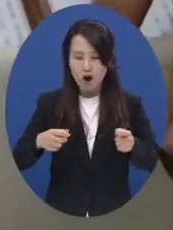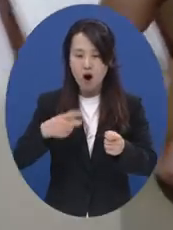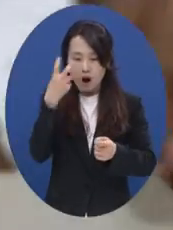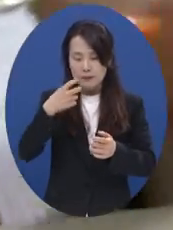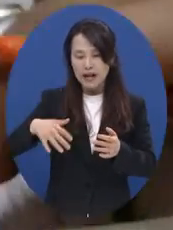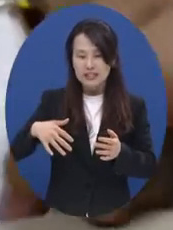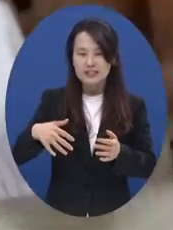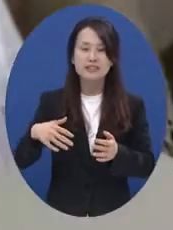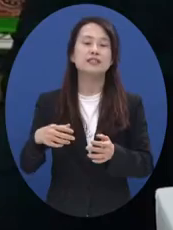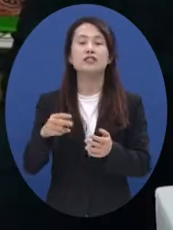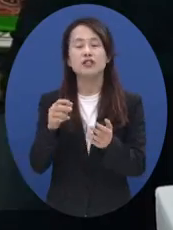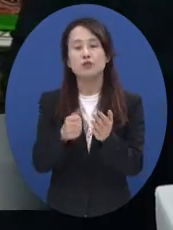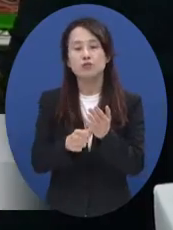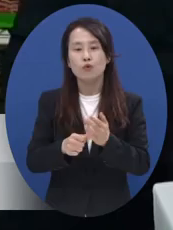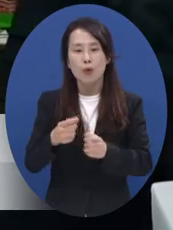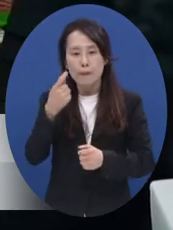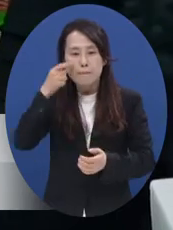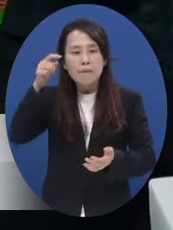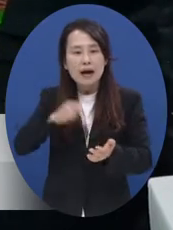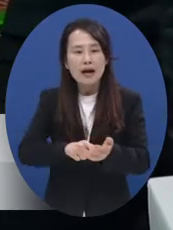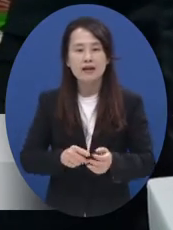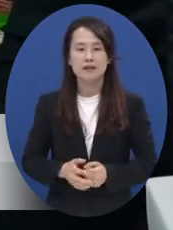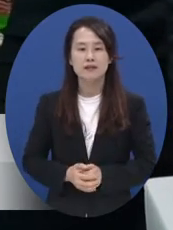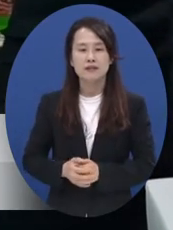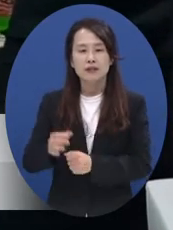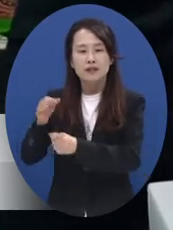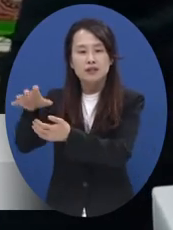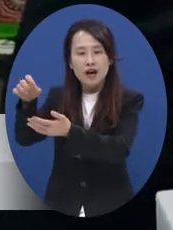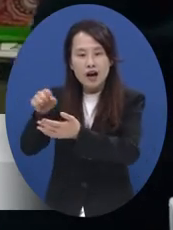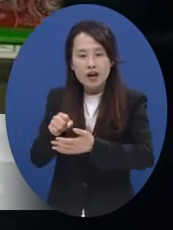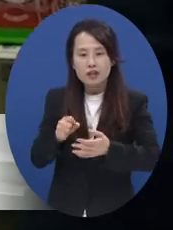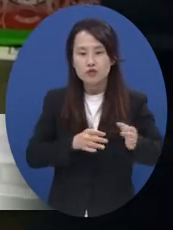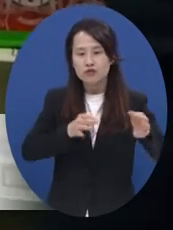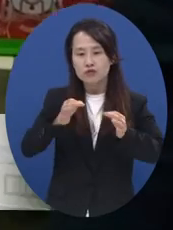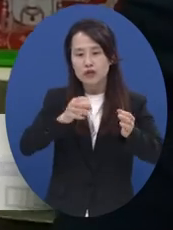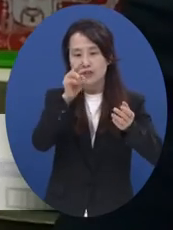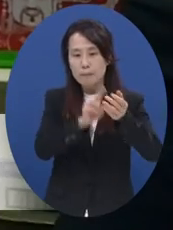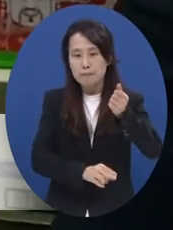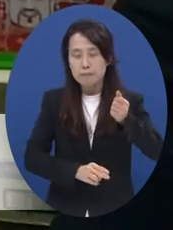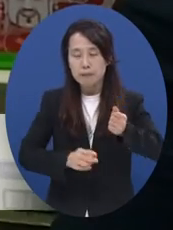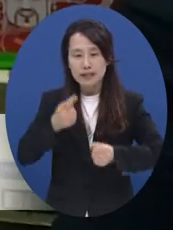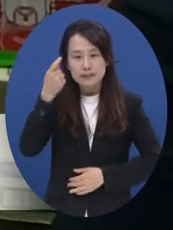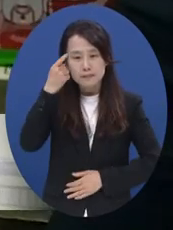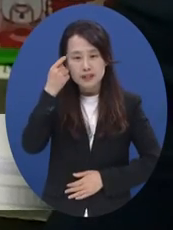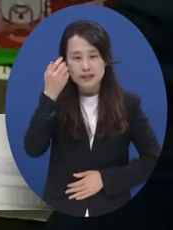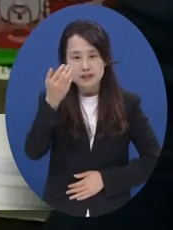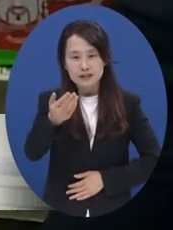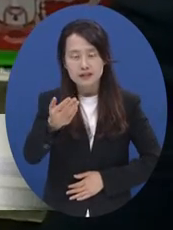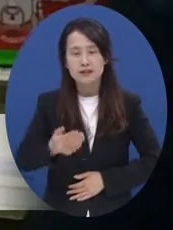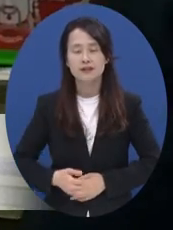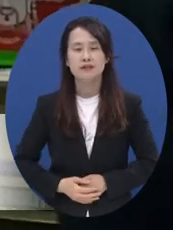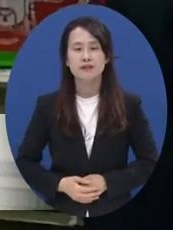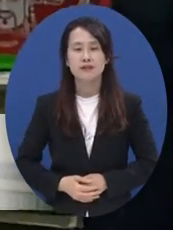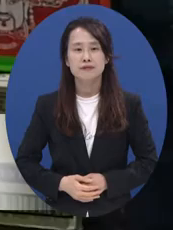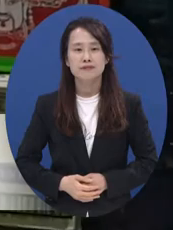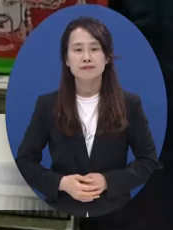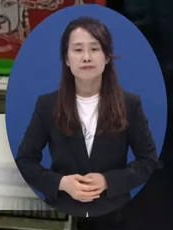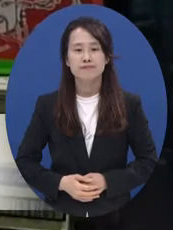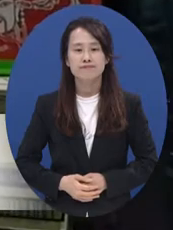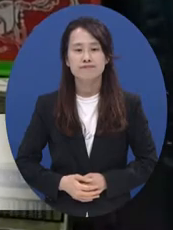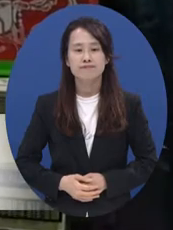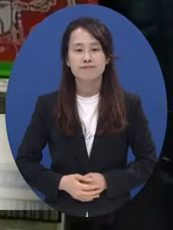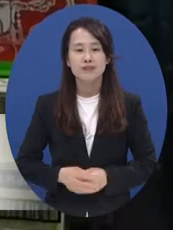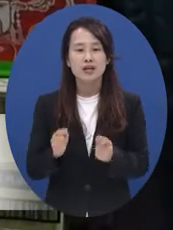밀수식품이 나옵니다. 보따리상들한테 구입을 하셔가지고 있다가 그 다음에 가게들한테 팔았다 이